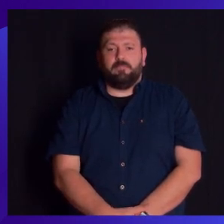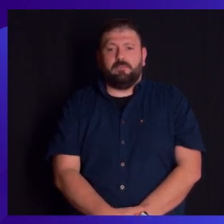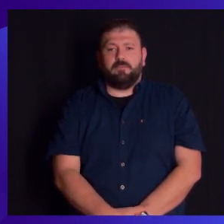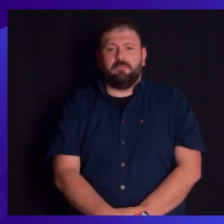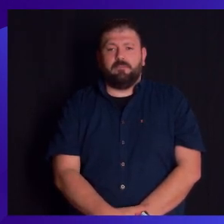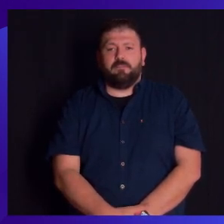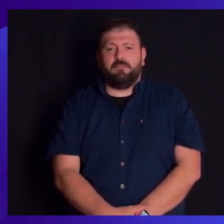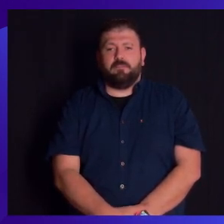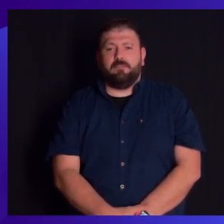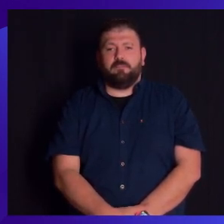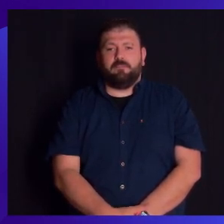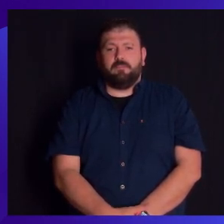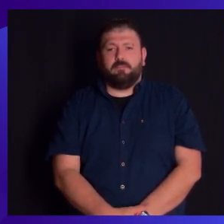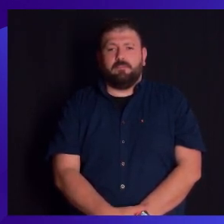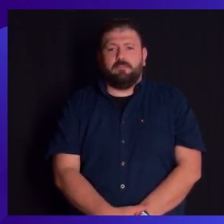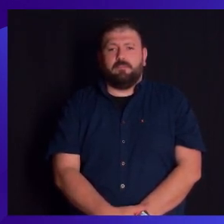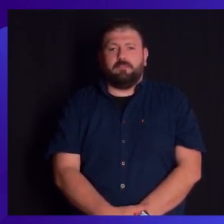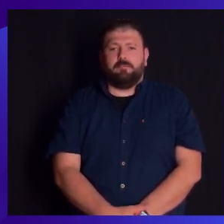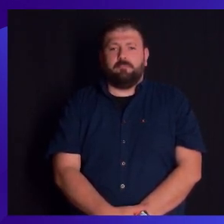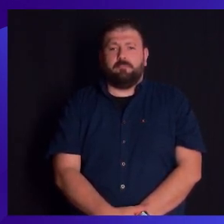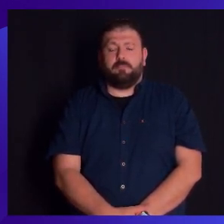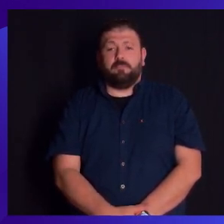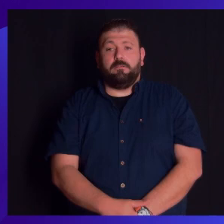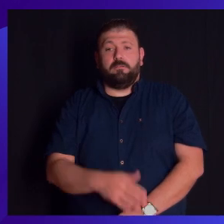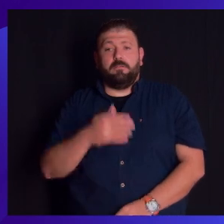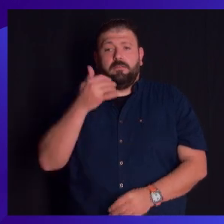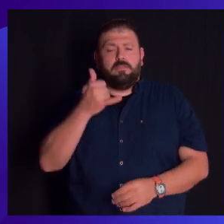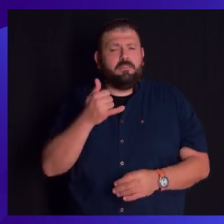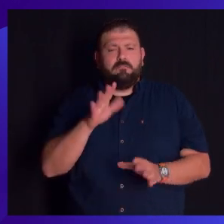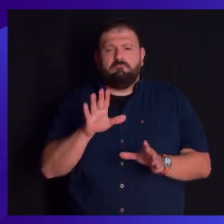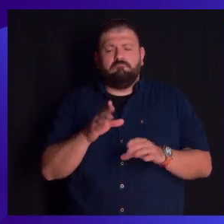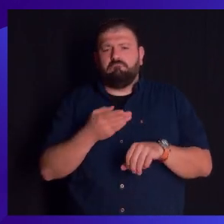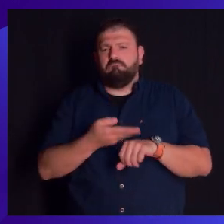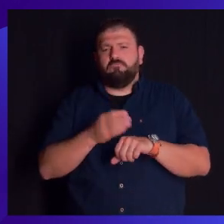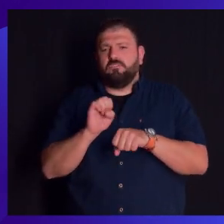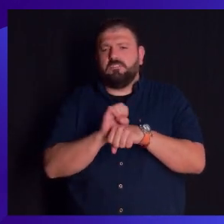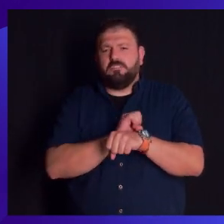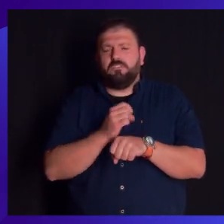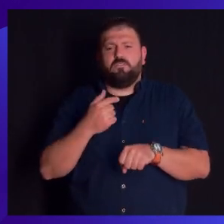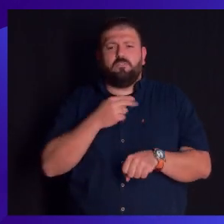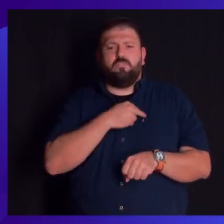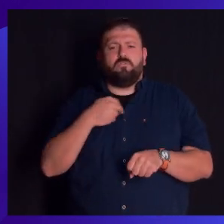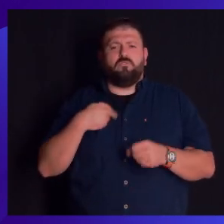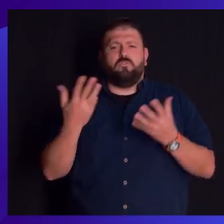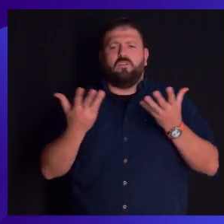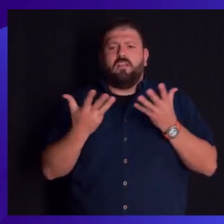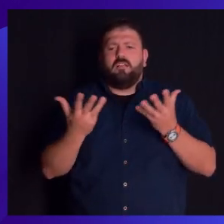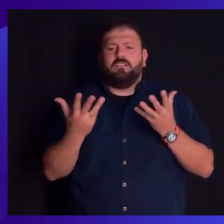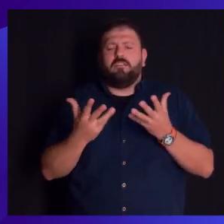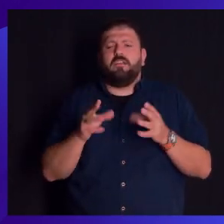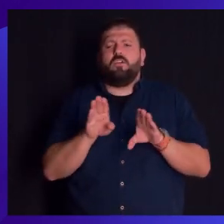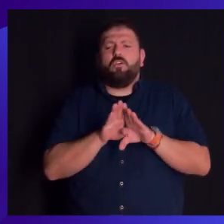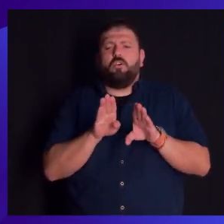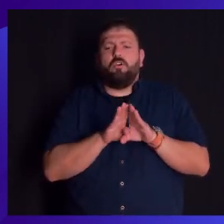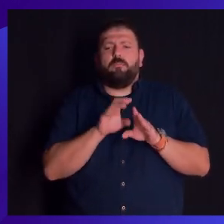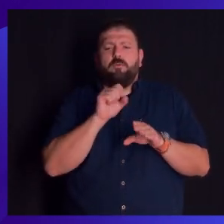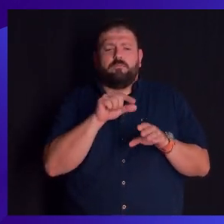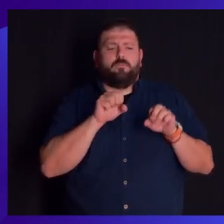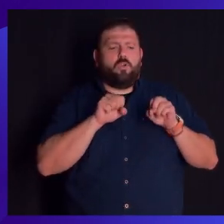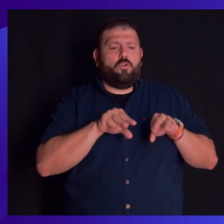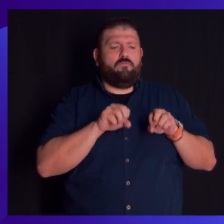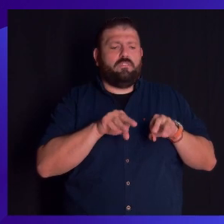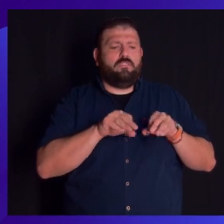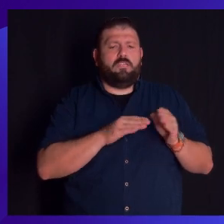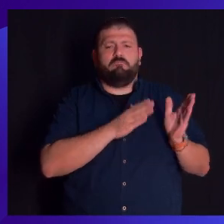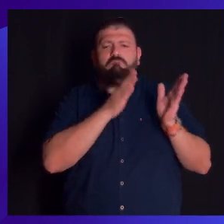в офисе, нам просто нужно перенести домой. Y simplemente lo and que teníamos que and hacer es the only thing we trasladar have to lo que do teníamos is en la oficina move a